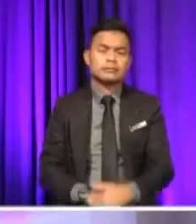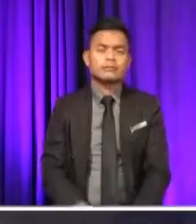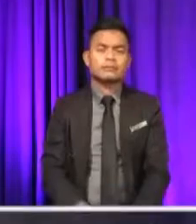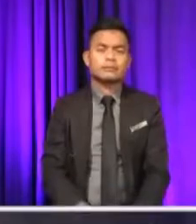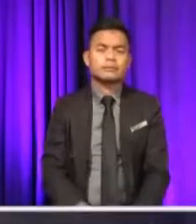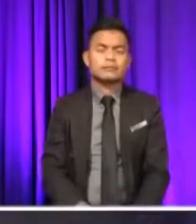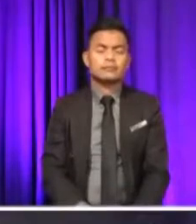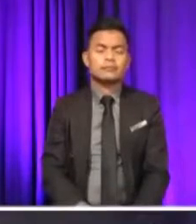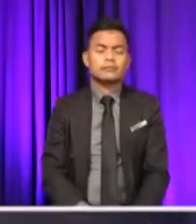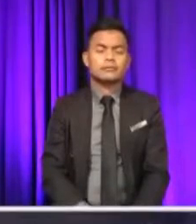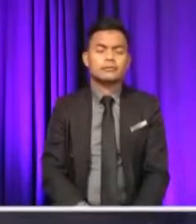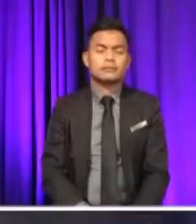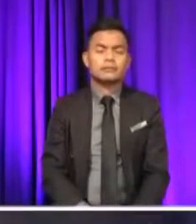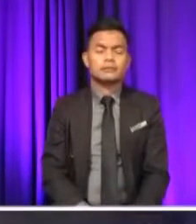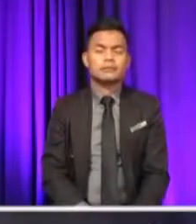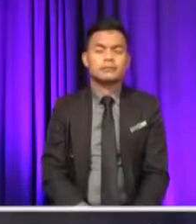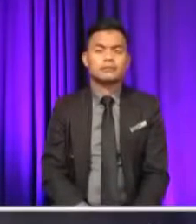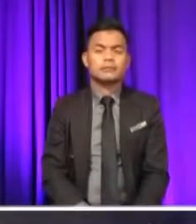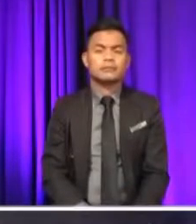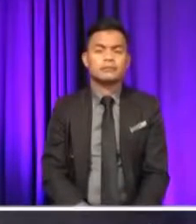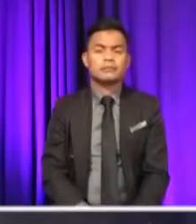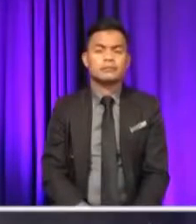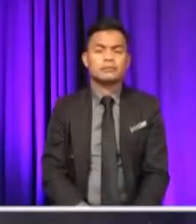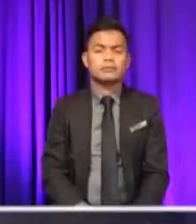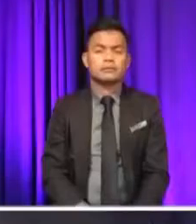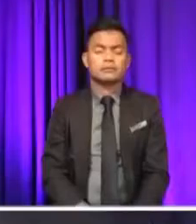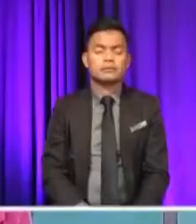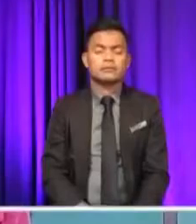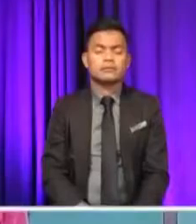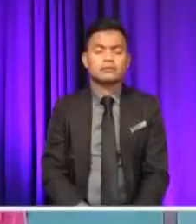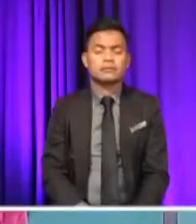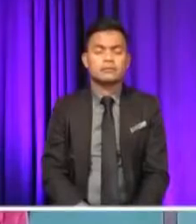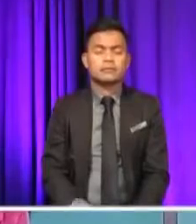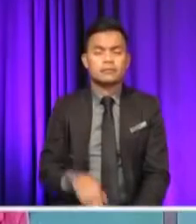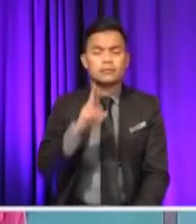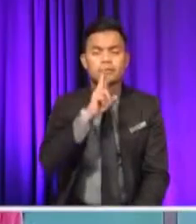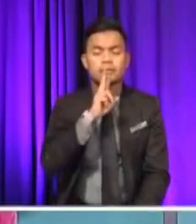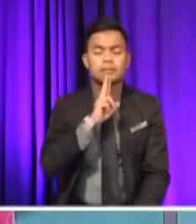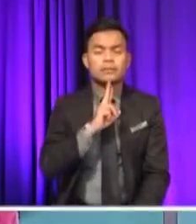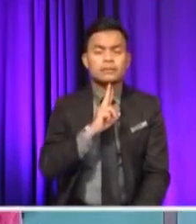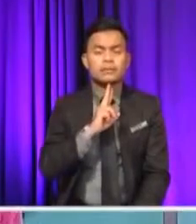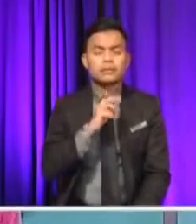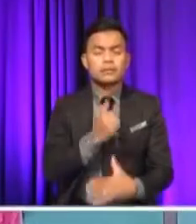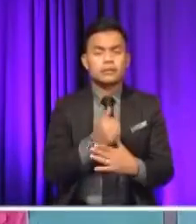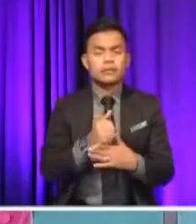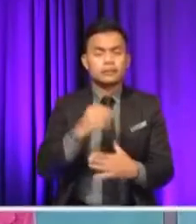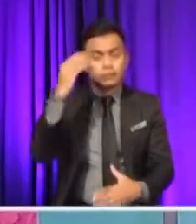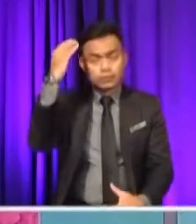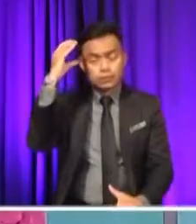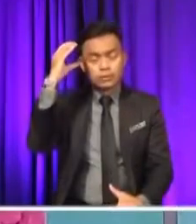merah sahaja. Bagaimana cikgu cara nak menjawab tu? Dua-dua boleh. Sama ada tulis merah boleh, tulis coklat boleh, merah atau coklat pun